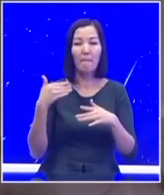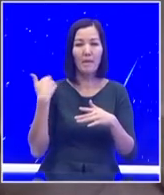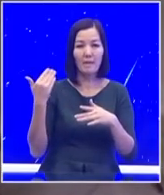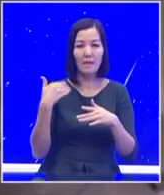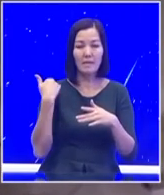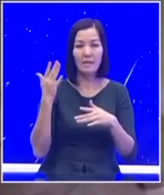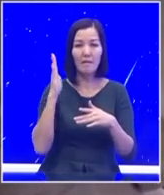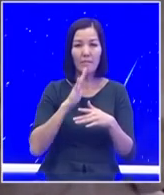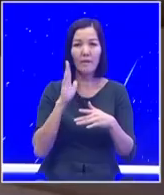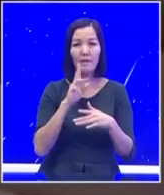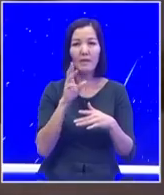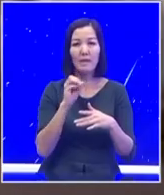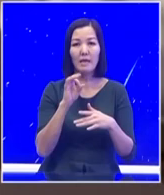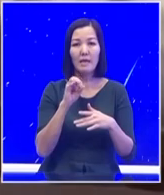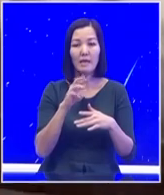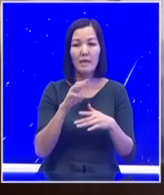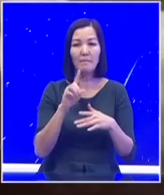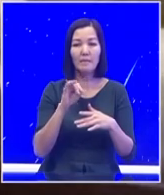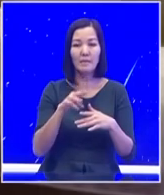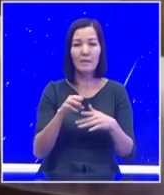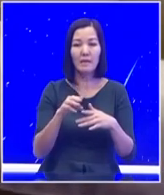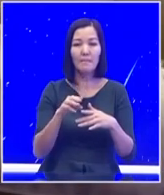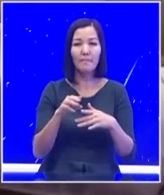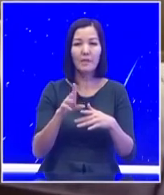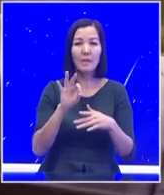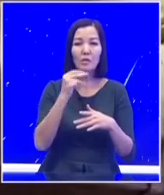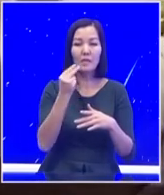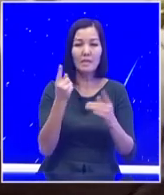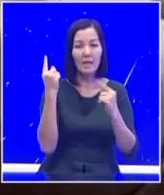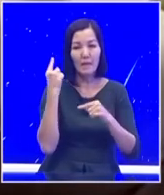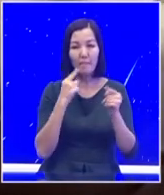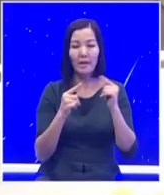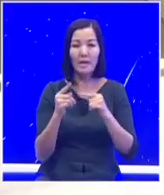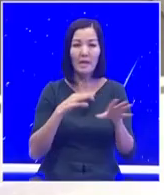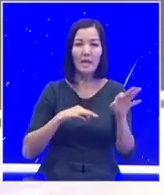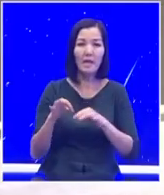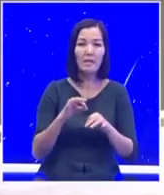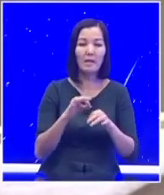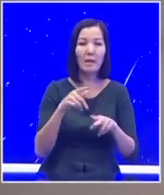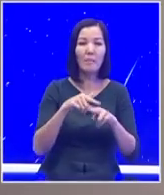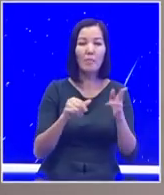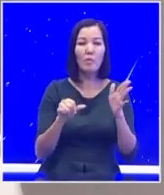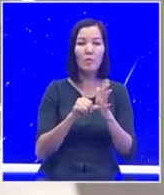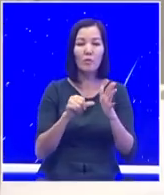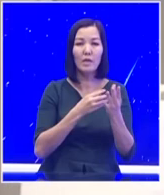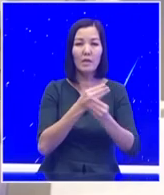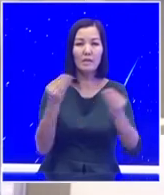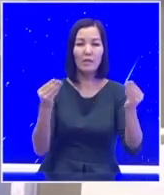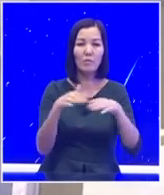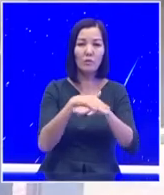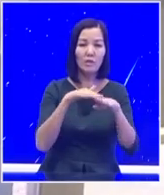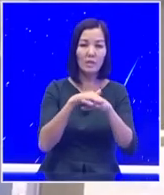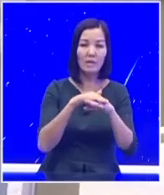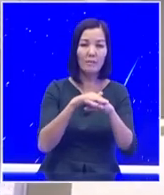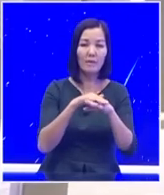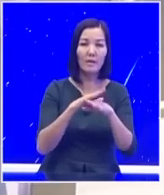нас идет керамзит. Так как JAS Project – это социальный проект, всю выращенную продукцию в течение полугода мы раздаем местным жителям,